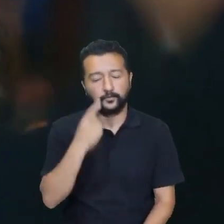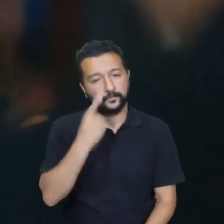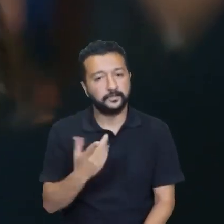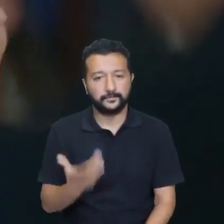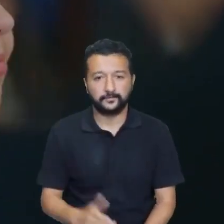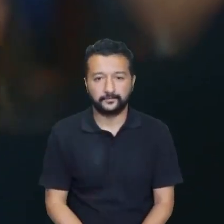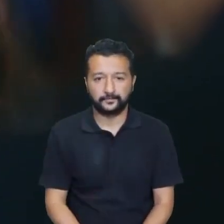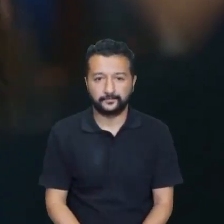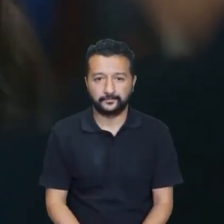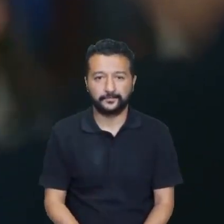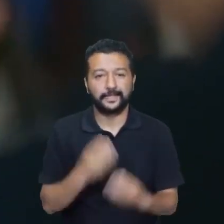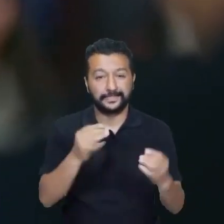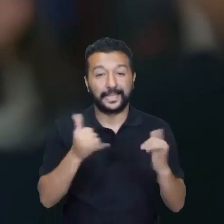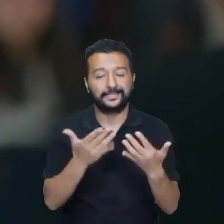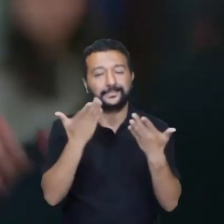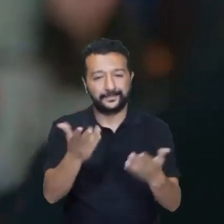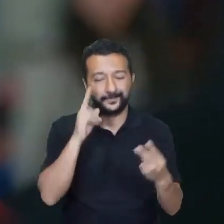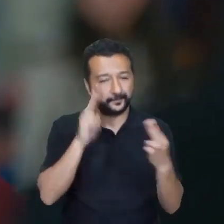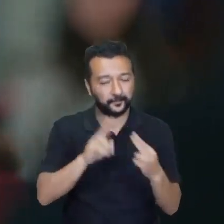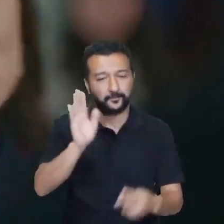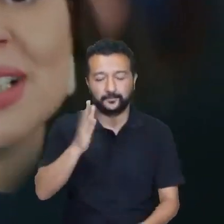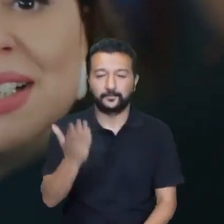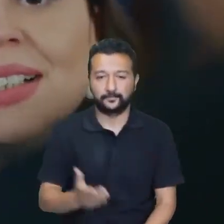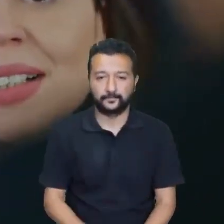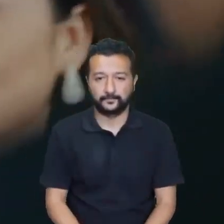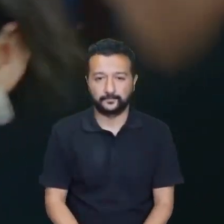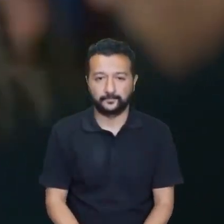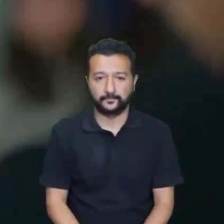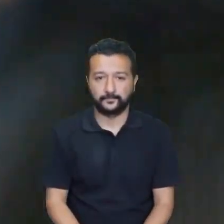Bakarız. İyi eğlenceler size. Görüşürüz.